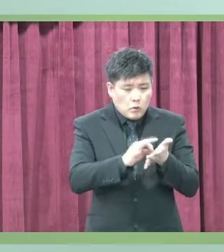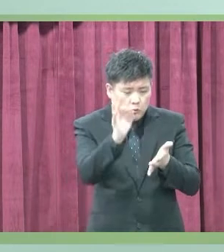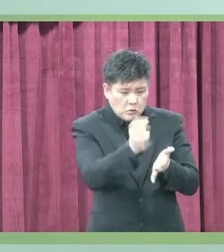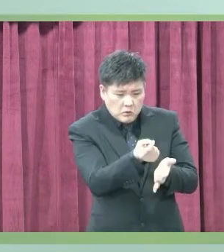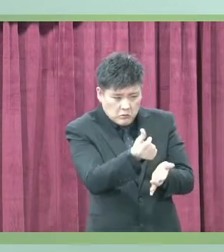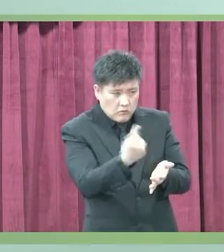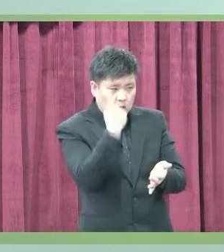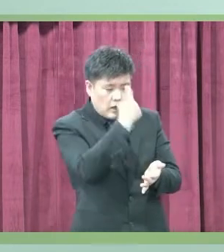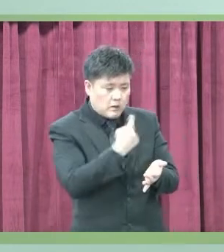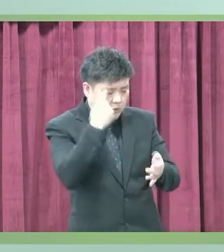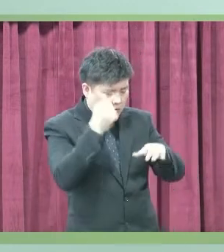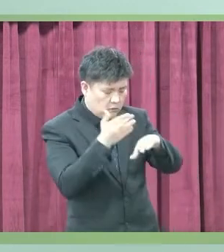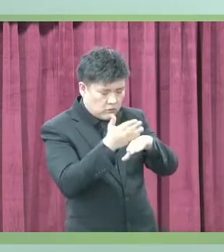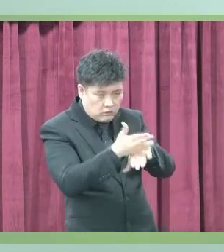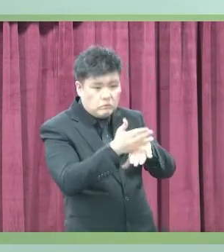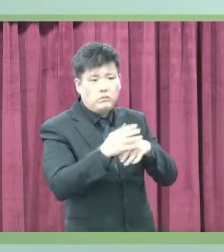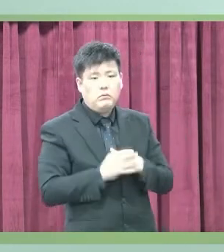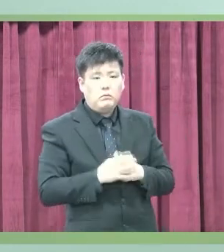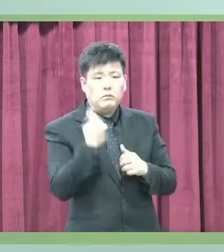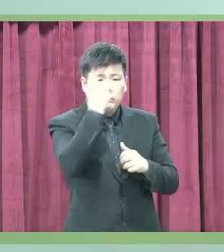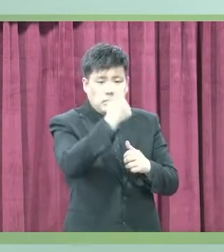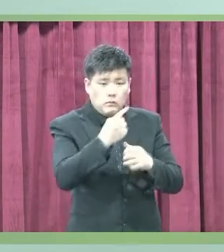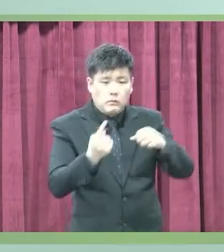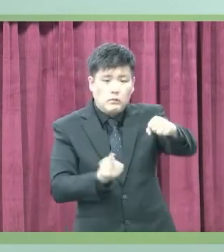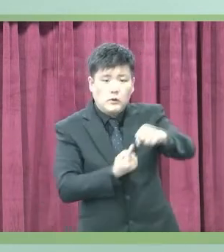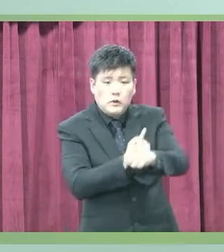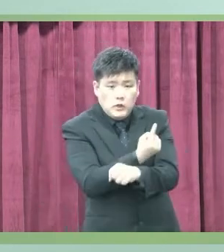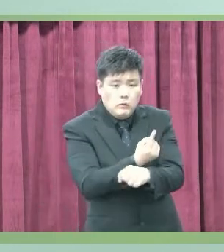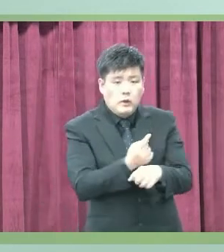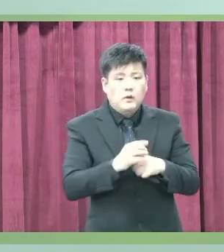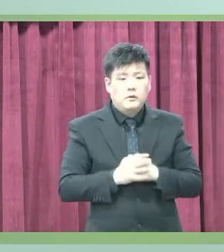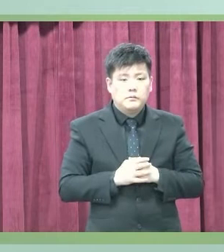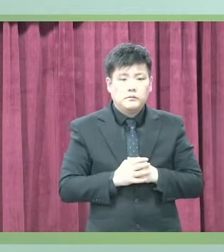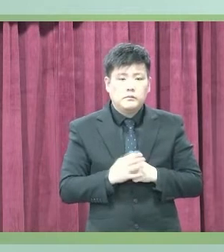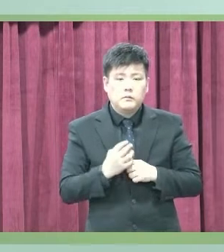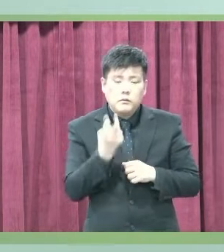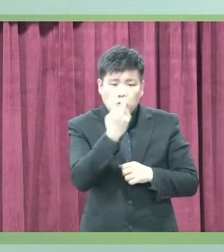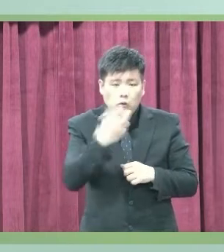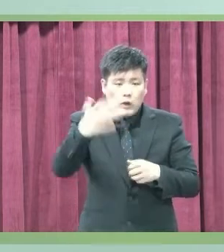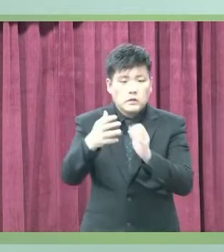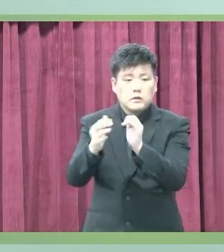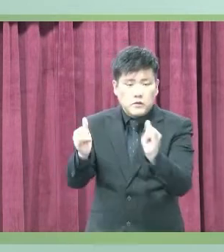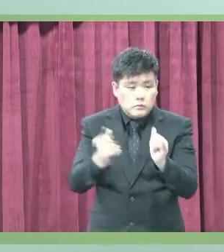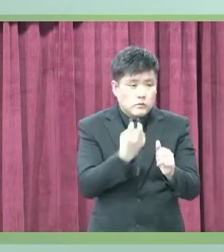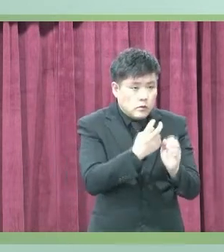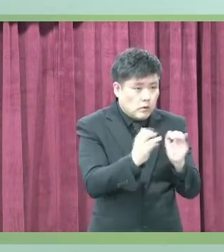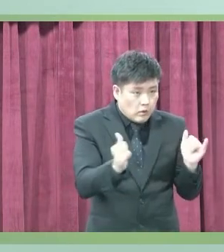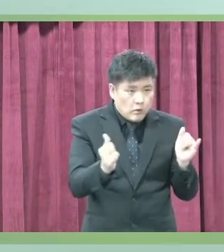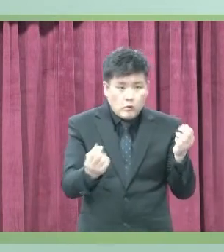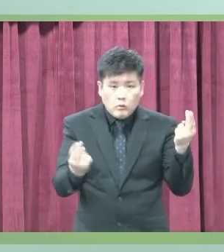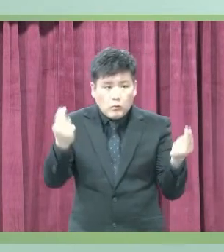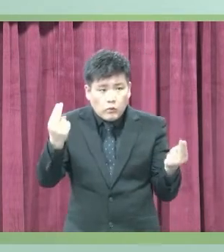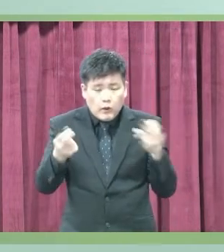지적 장애 순입니다. 안면을 제외한 장애 유형에서 검진 미수검자의 건강보험 진료비가 수검자보다 높습니다.